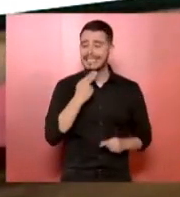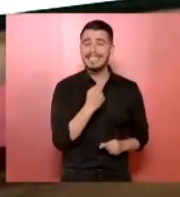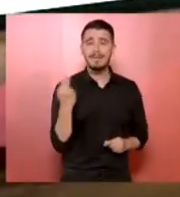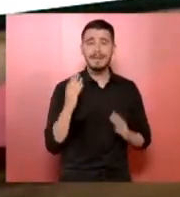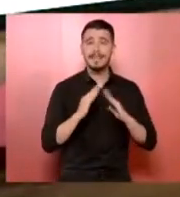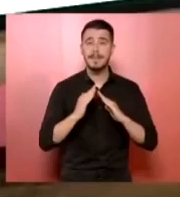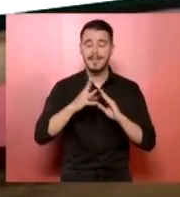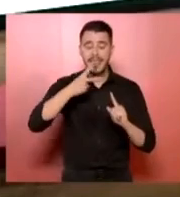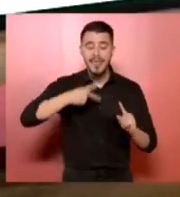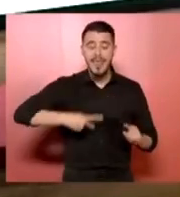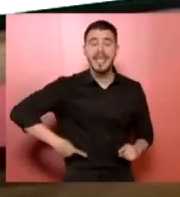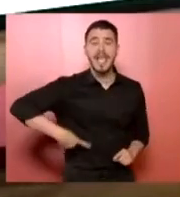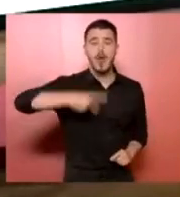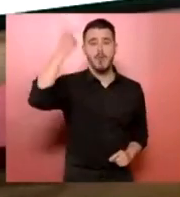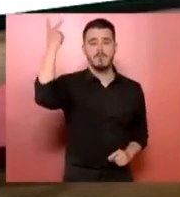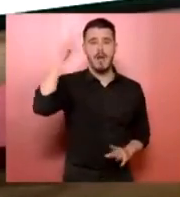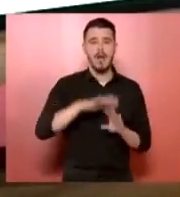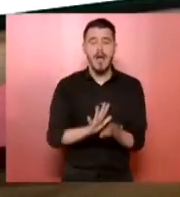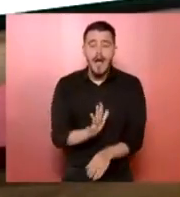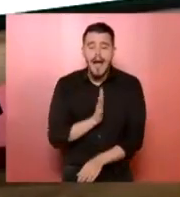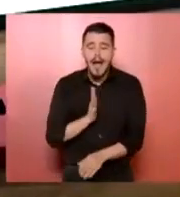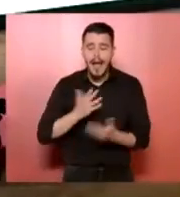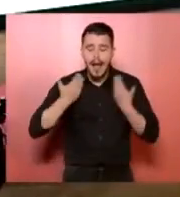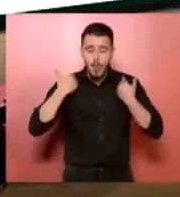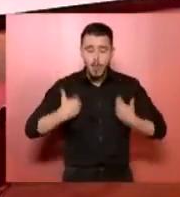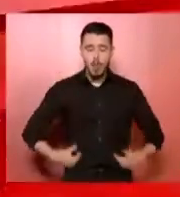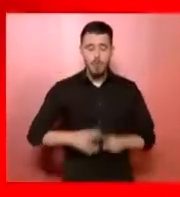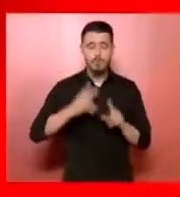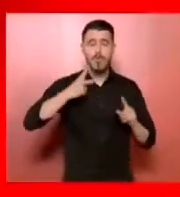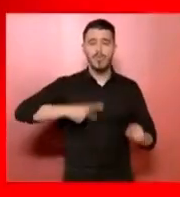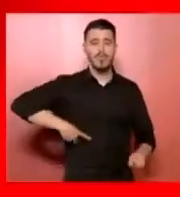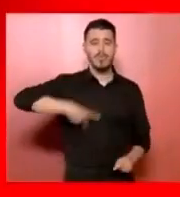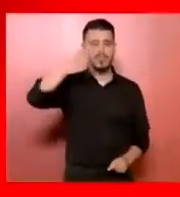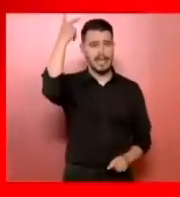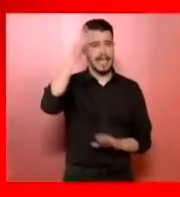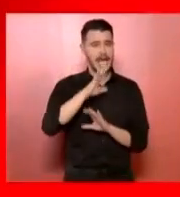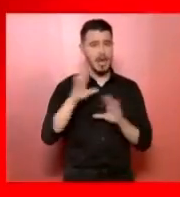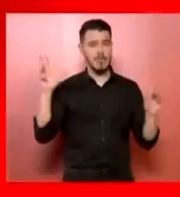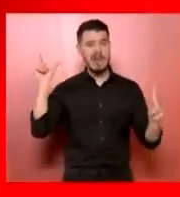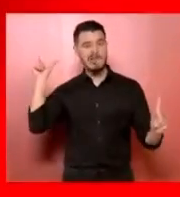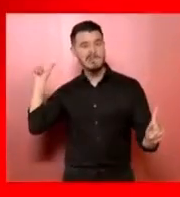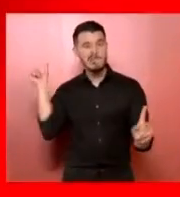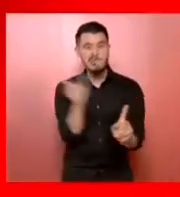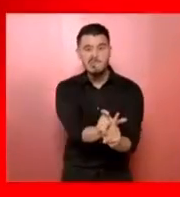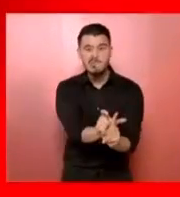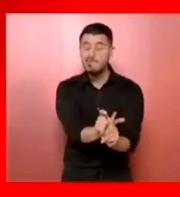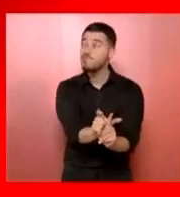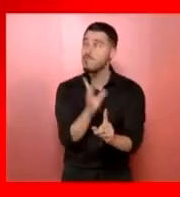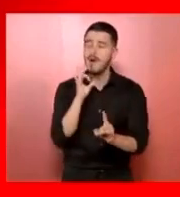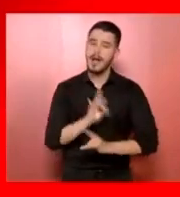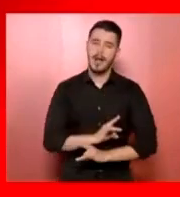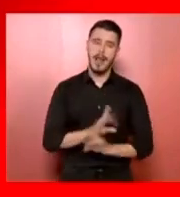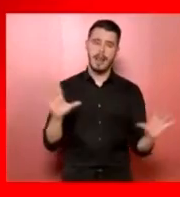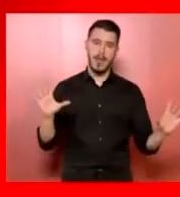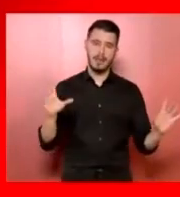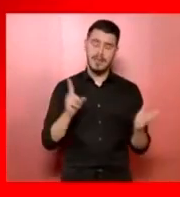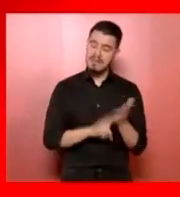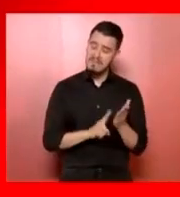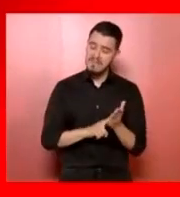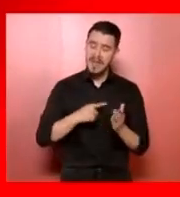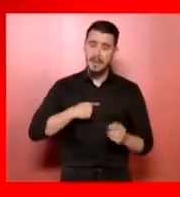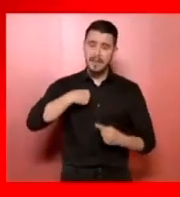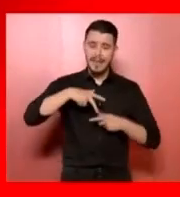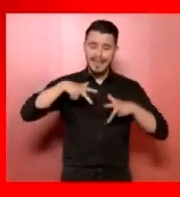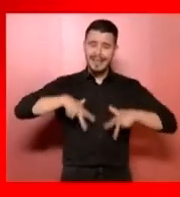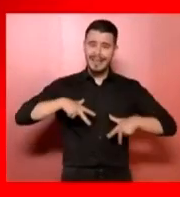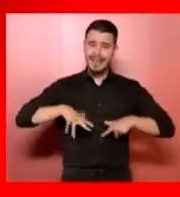δικαίωμα, ανθρώπινο δικαίωμα, που κανένας δεν πρέπει να μείνει χωρίς σπίτι. Και το κράτος πρέπει να είναι